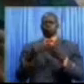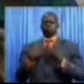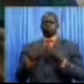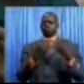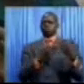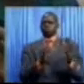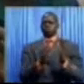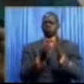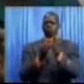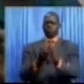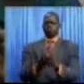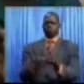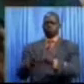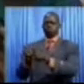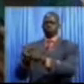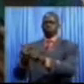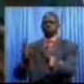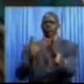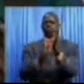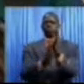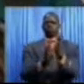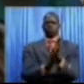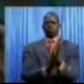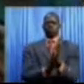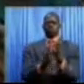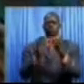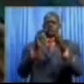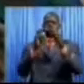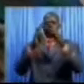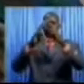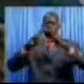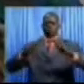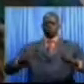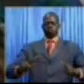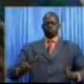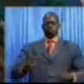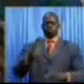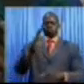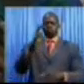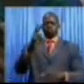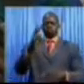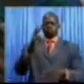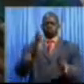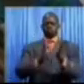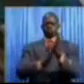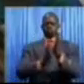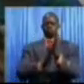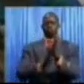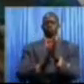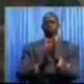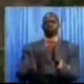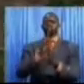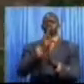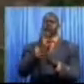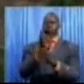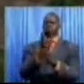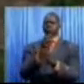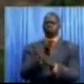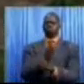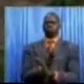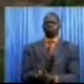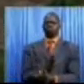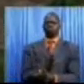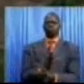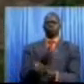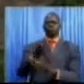les différentes écoles au niveau du village. On a 3 écoles présentement qui sont en tout cas disponibles. De